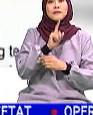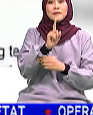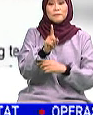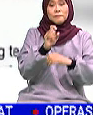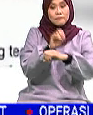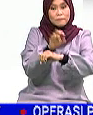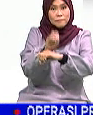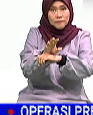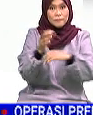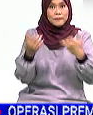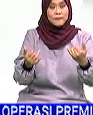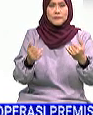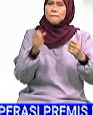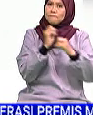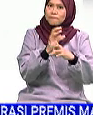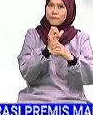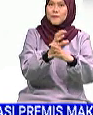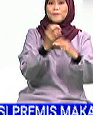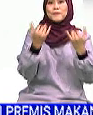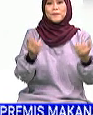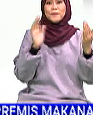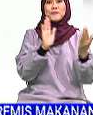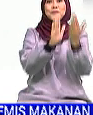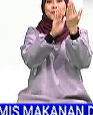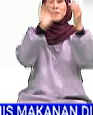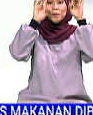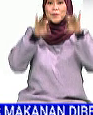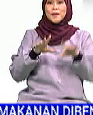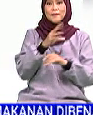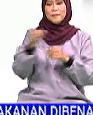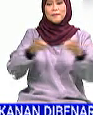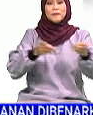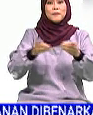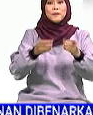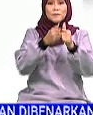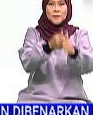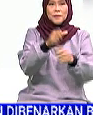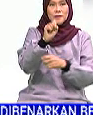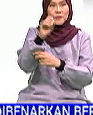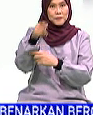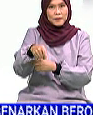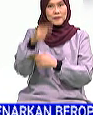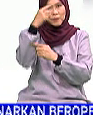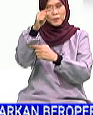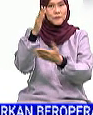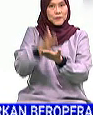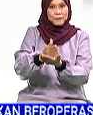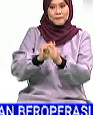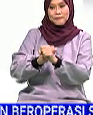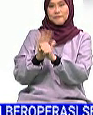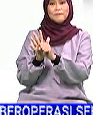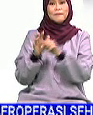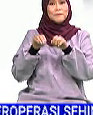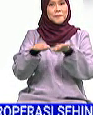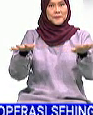juga dinasihatkan supaya terus cekal mengarungi ujian dan berdisiplin dalam mematuhi shop untuk memutuskan rantai yang